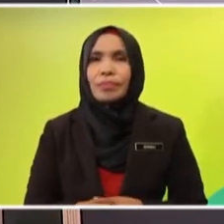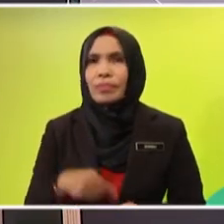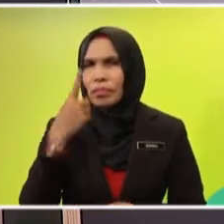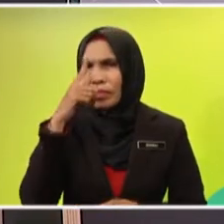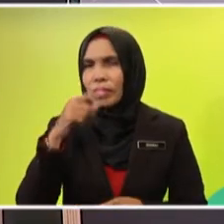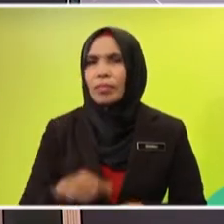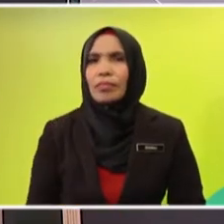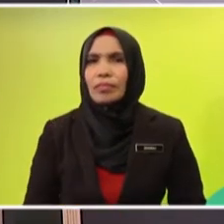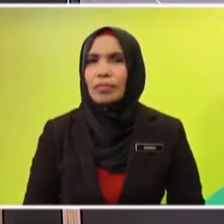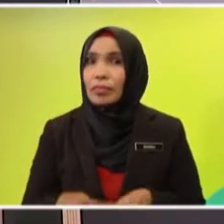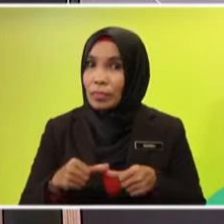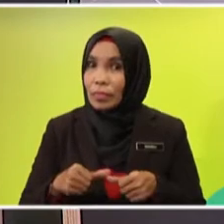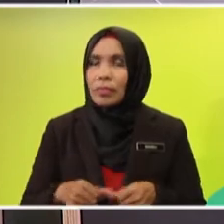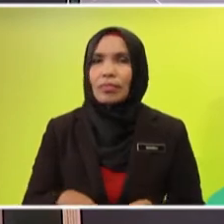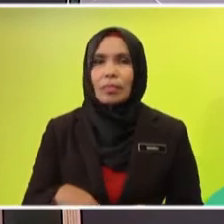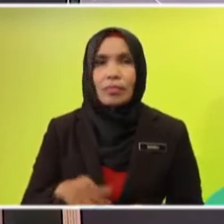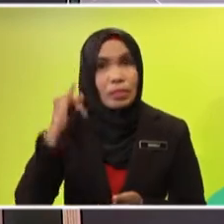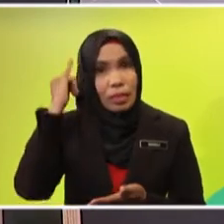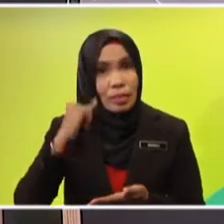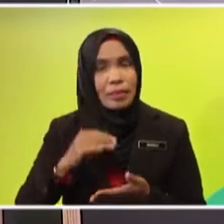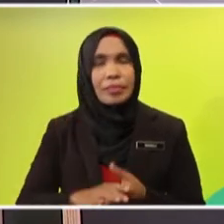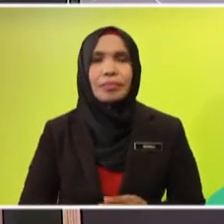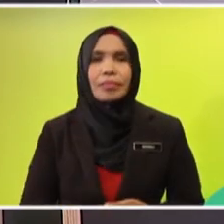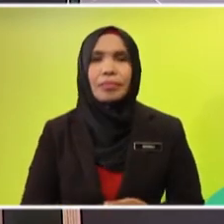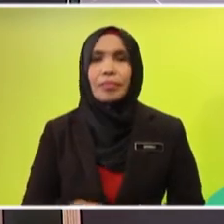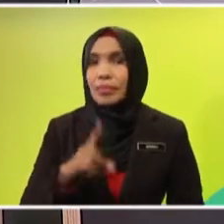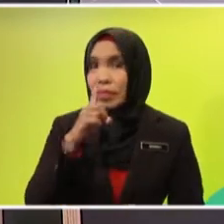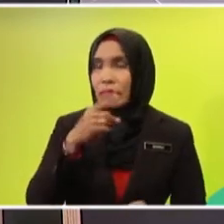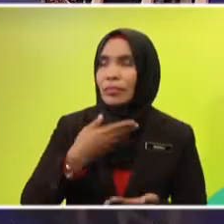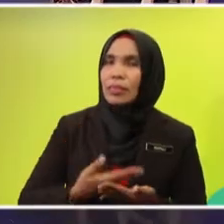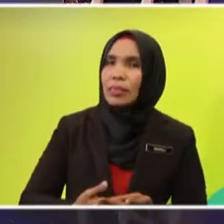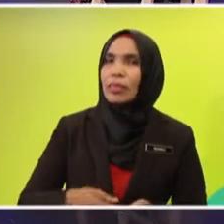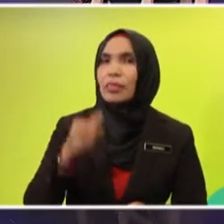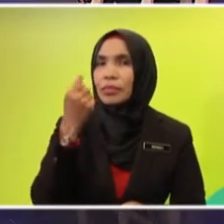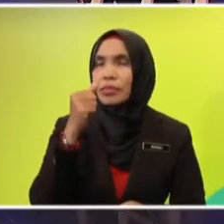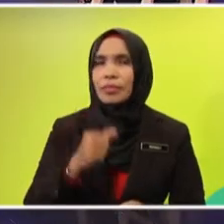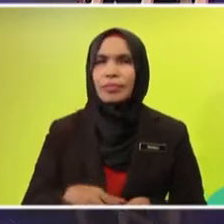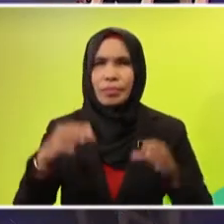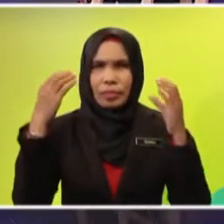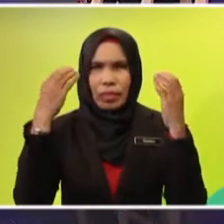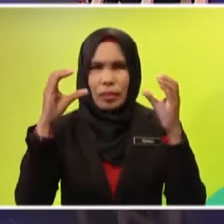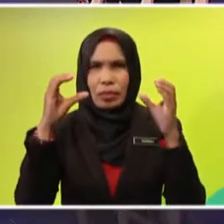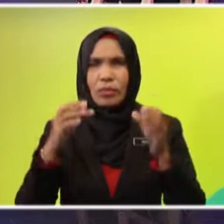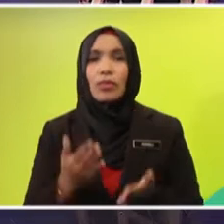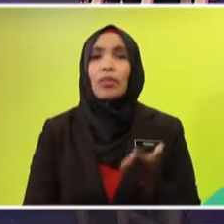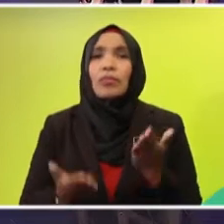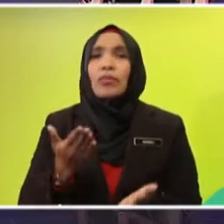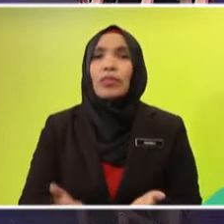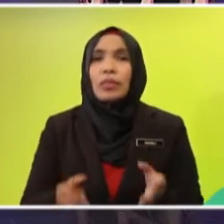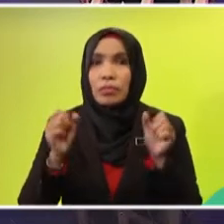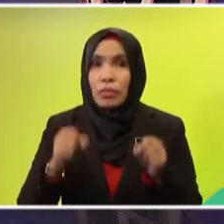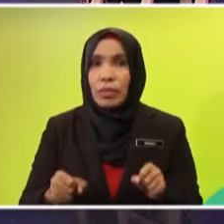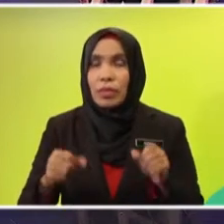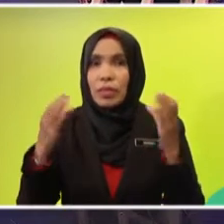ingat Ingatkan untuk menyebut nomor satu sehingga 10.000 Mungkin cukup diberikan tips ataupun caranya